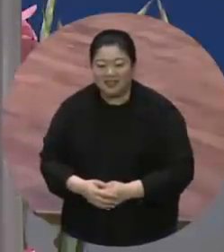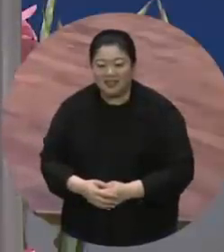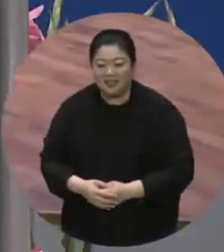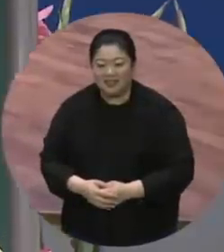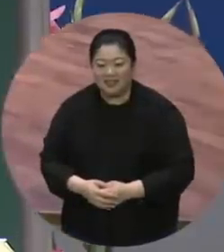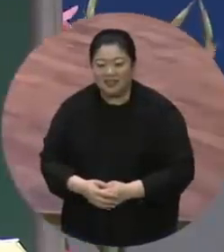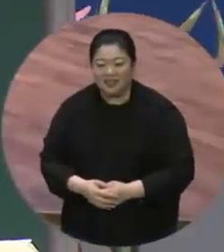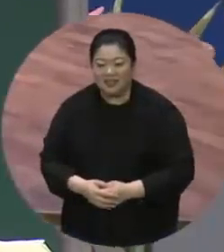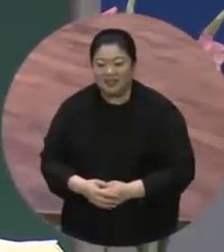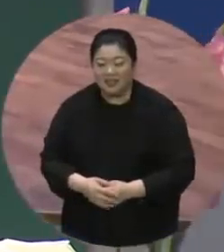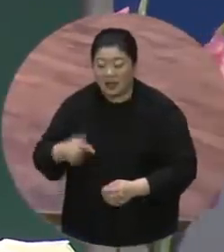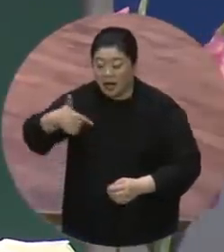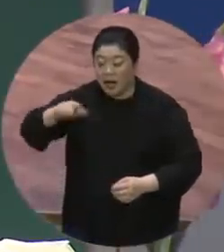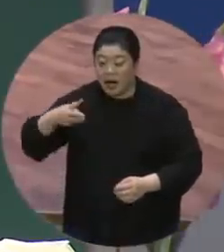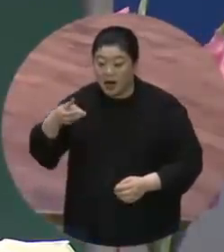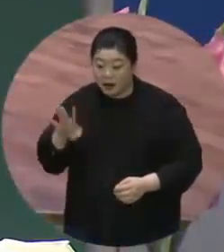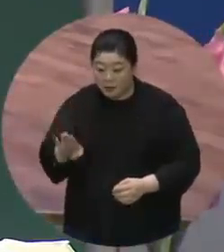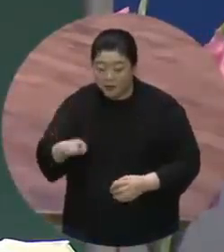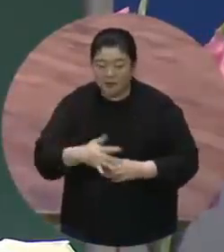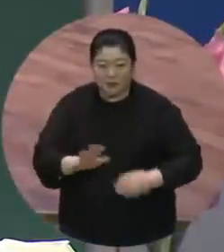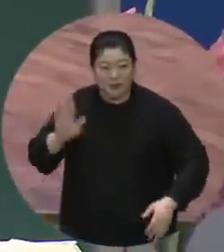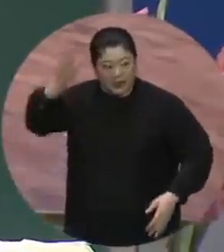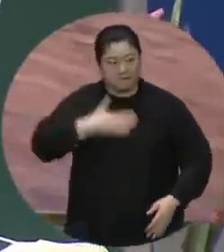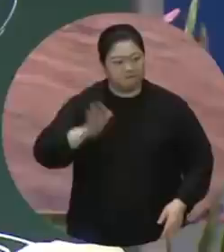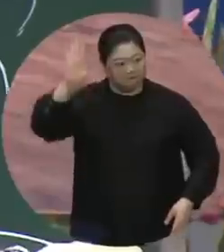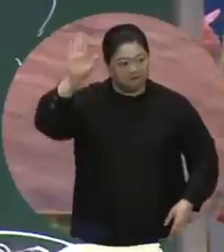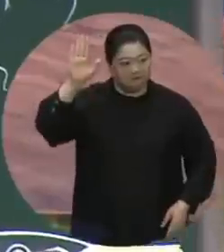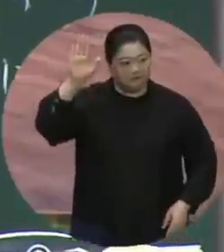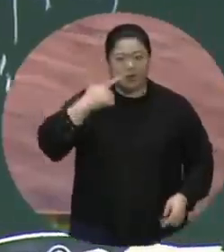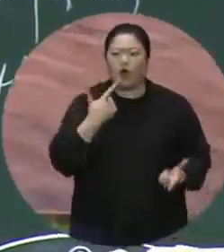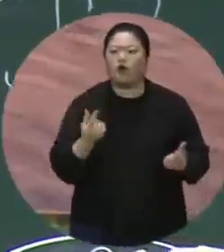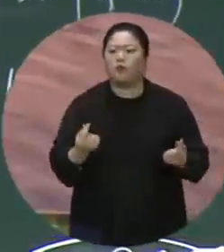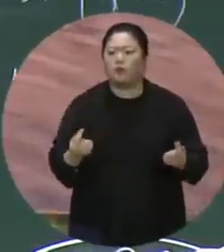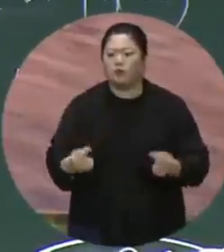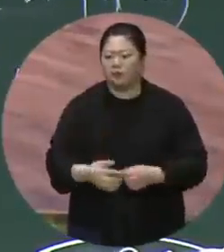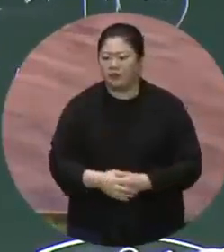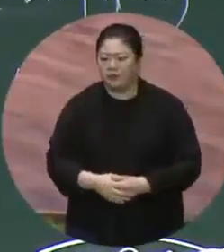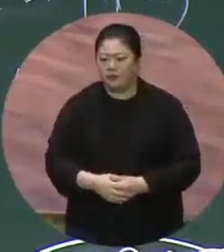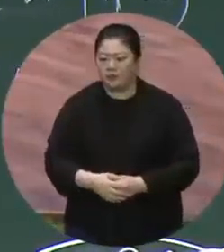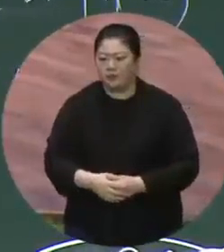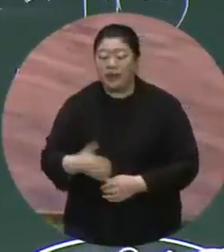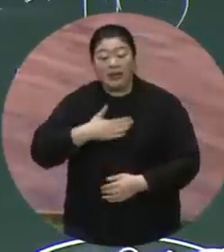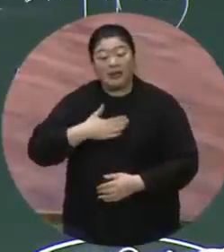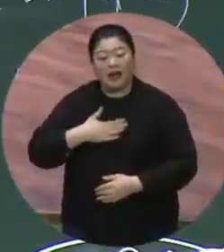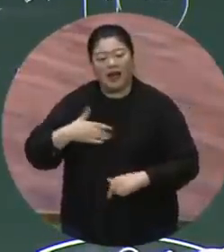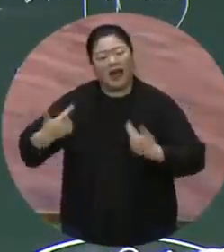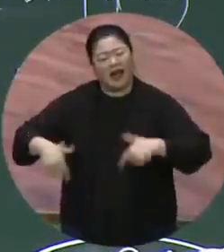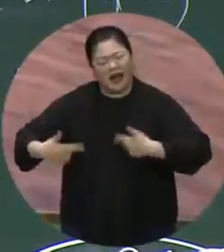이 갈렙의 신앙을 본받아 제가 좋아하는 이 늘 말을 하지요. 늘 말하죠.